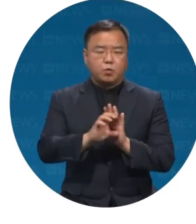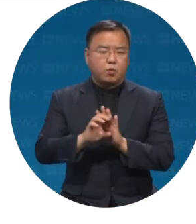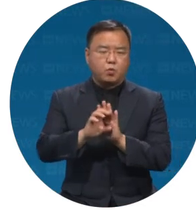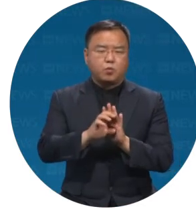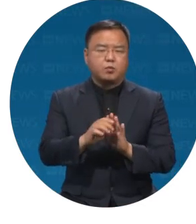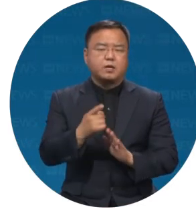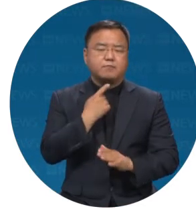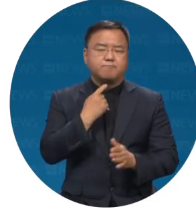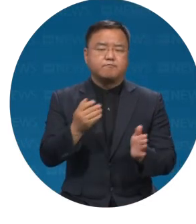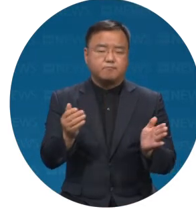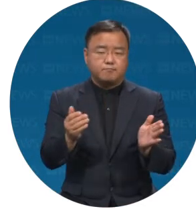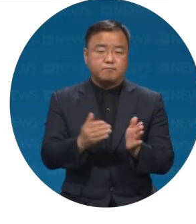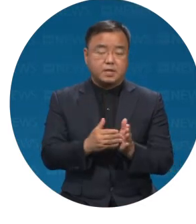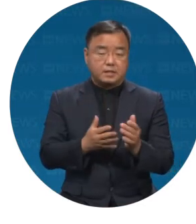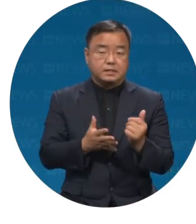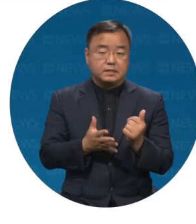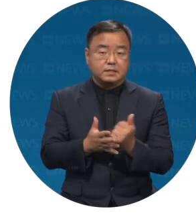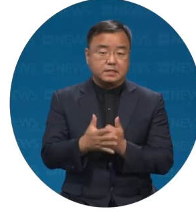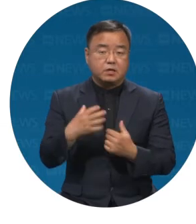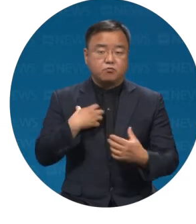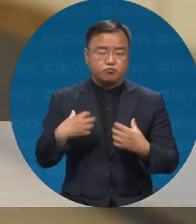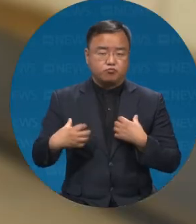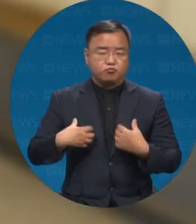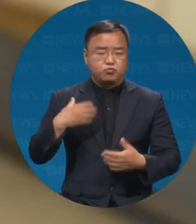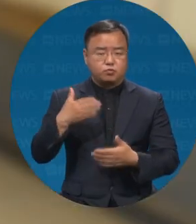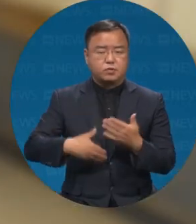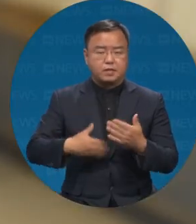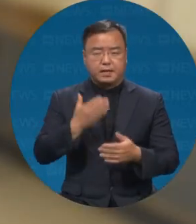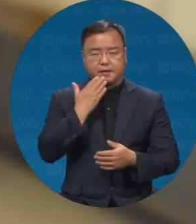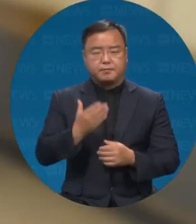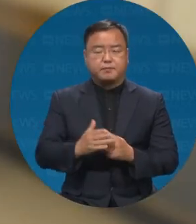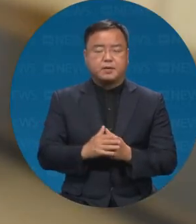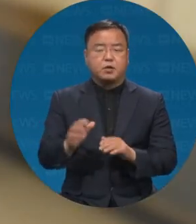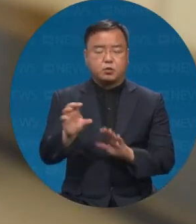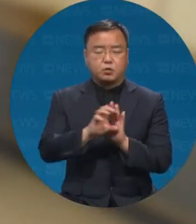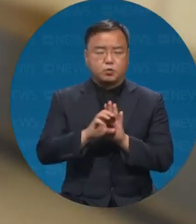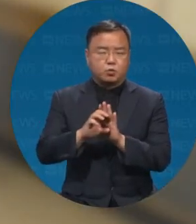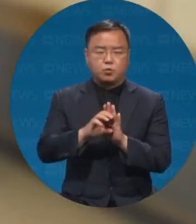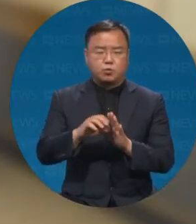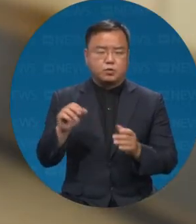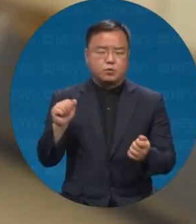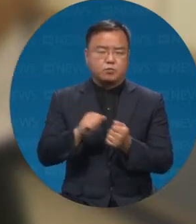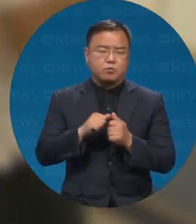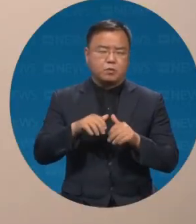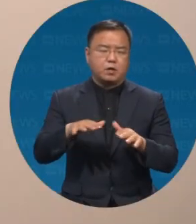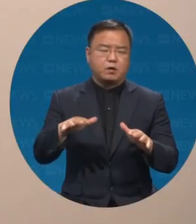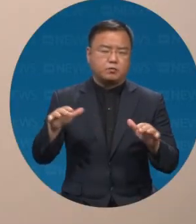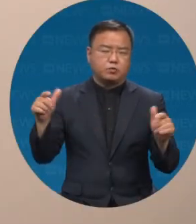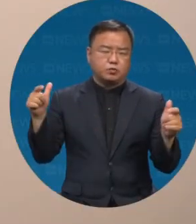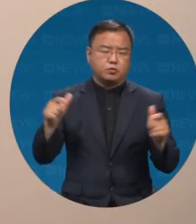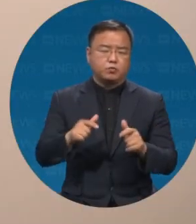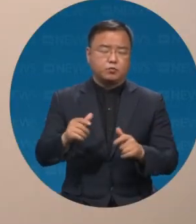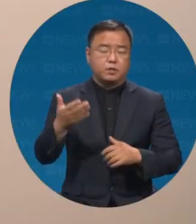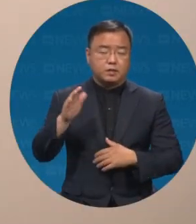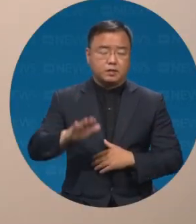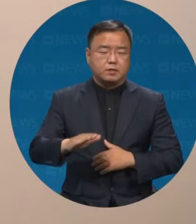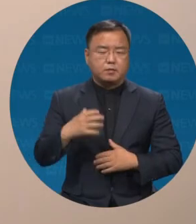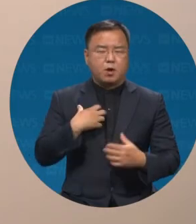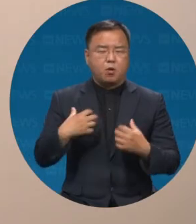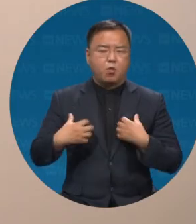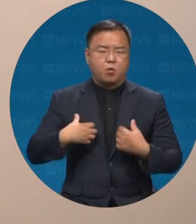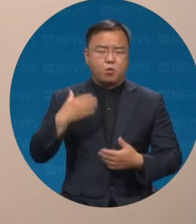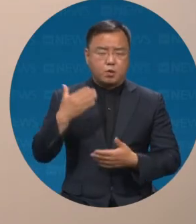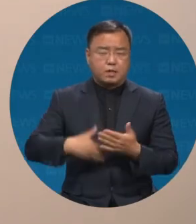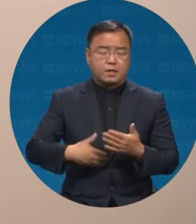영향 어흑 층이 아닐까 코로나 확산 3는 한 풀 꺾였지만 후유증을 호소하는 아이들은 점점